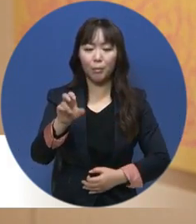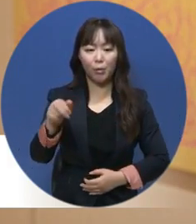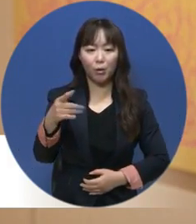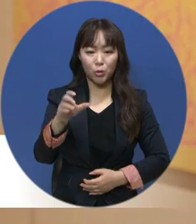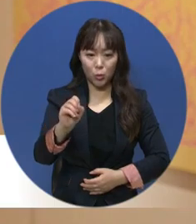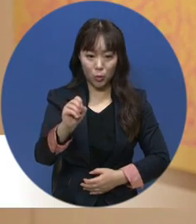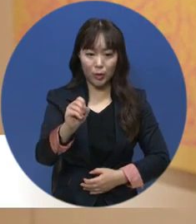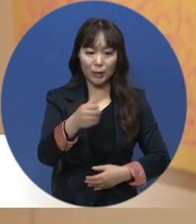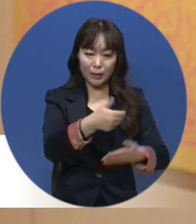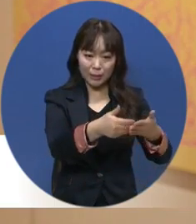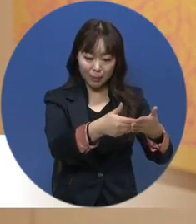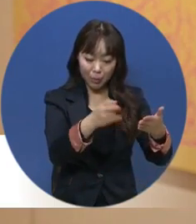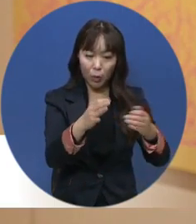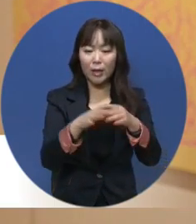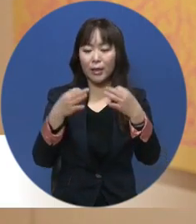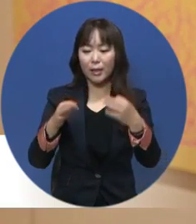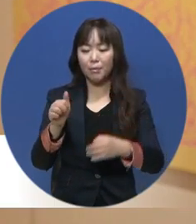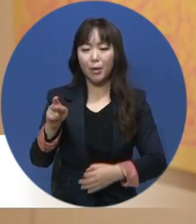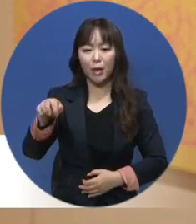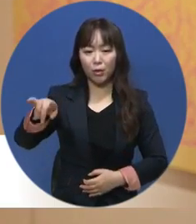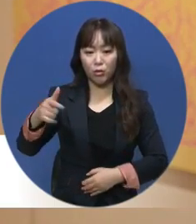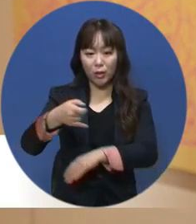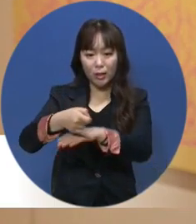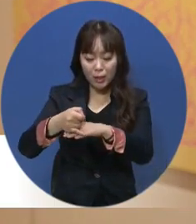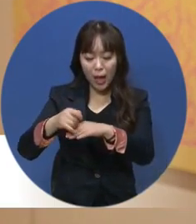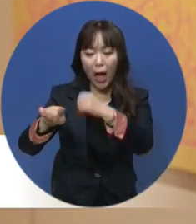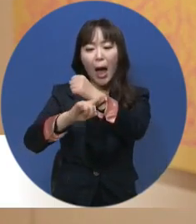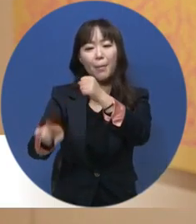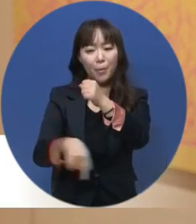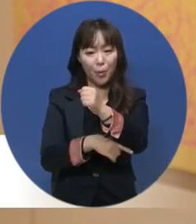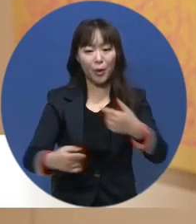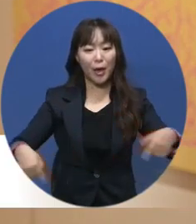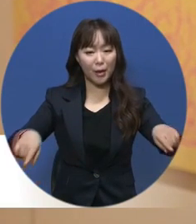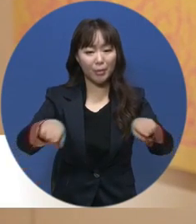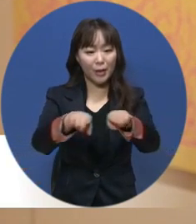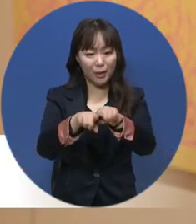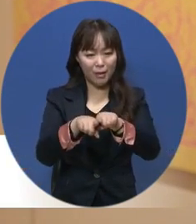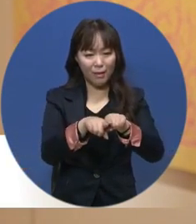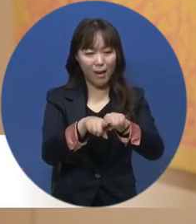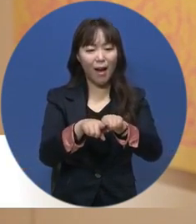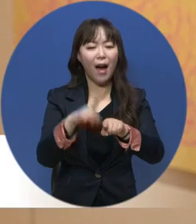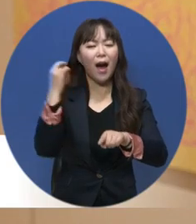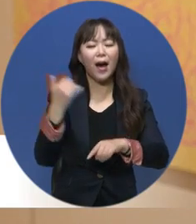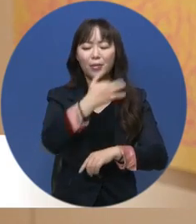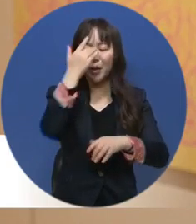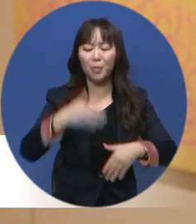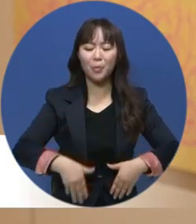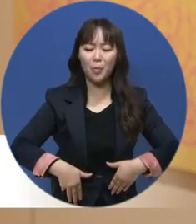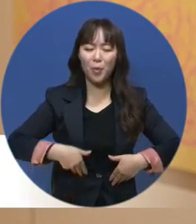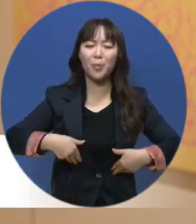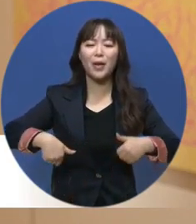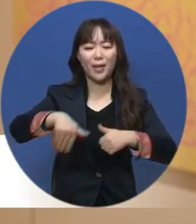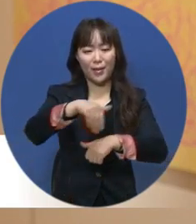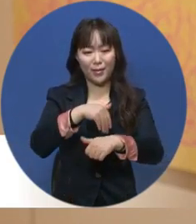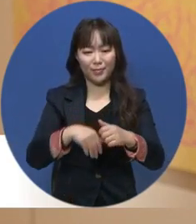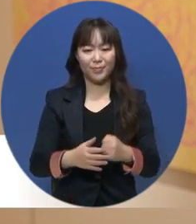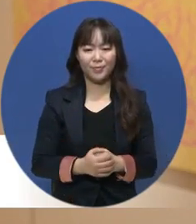그림과 김애순 디자이너의 한복이 어우러진 한바탕 아름다운 봄에 향연